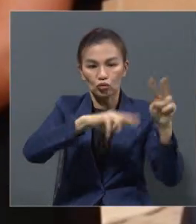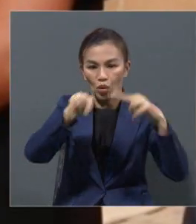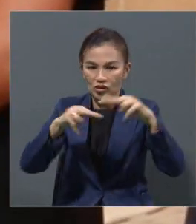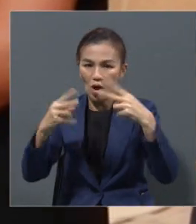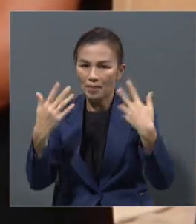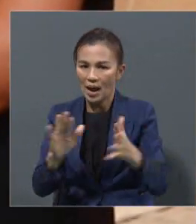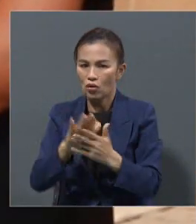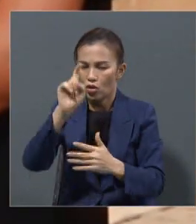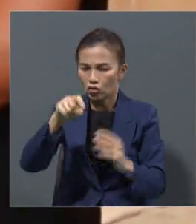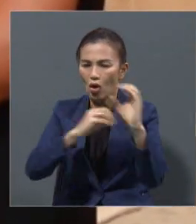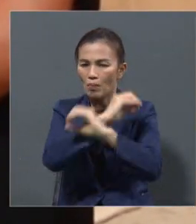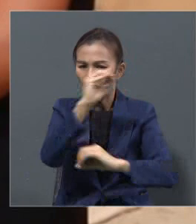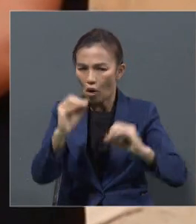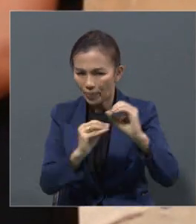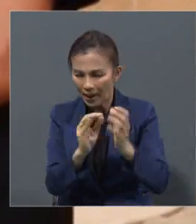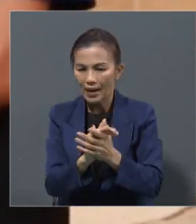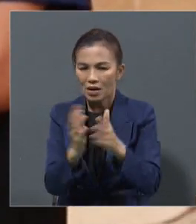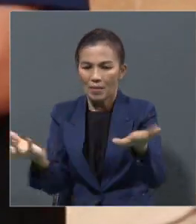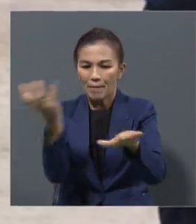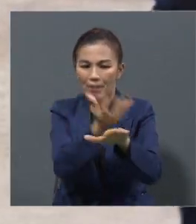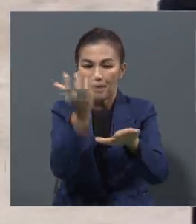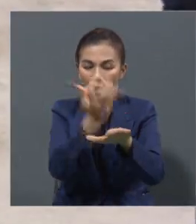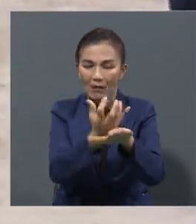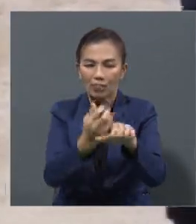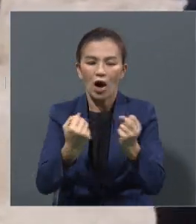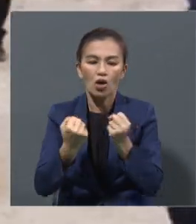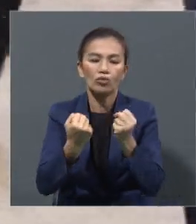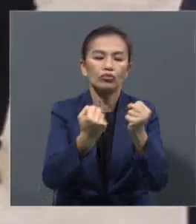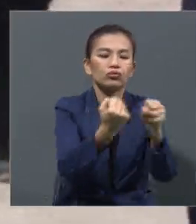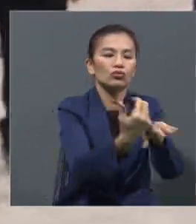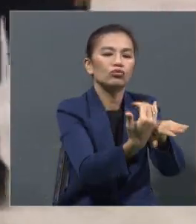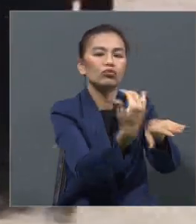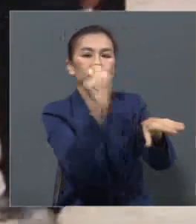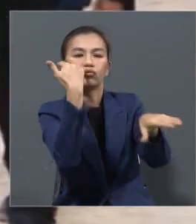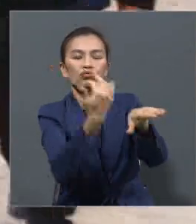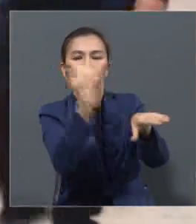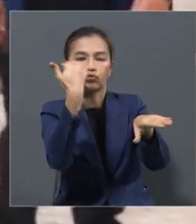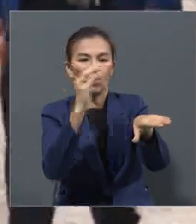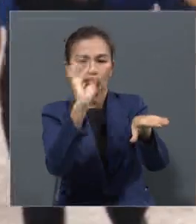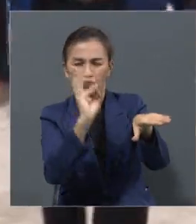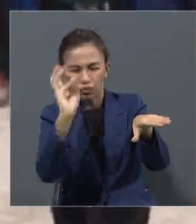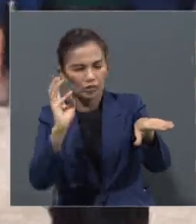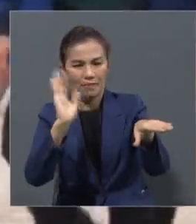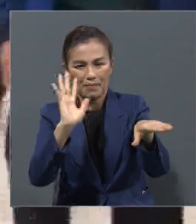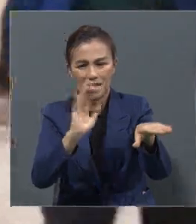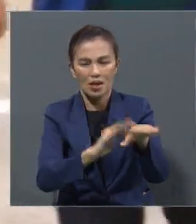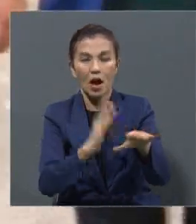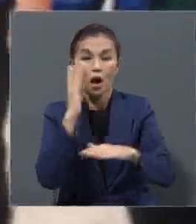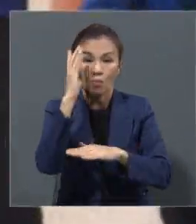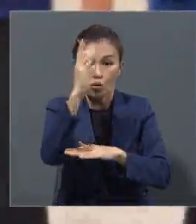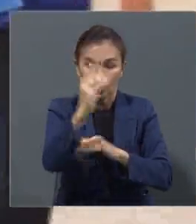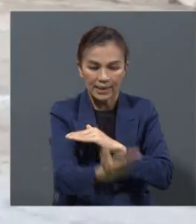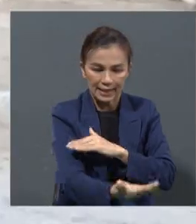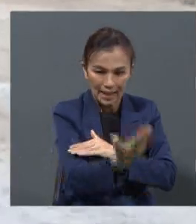ไหลไม่มีการฟุ้งกระจายของกากแคดเมียมนะครับซึ่งคาดว่ารถเที่ยวแรกสุดเนี่ยนะฮะจะถึงจังหวัดตากในช่วงเช้ามืดของ